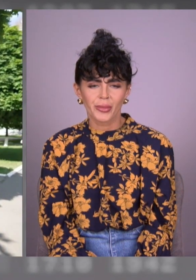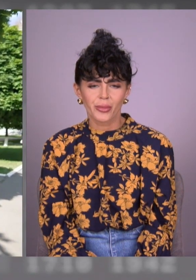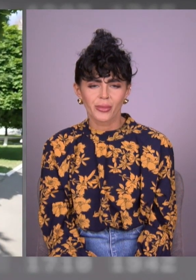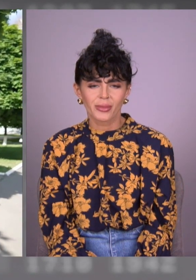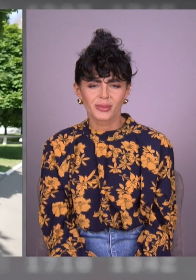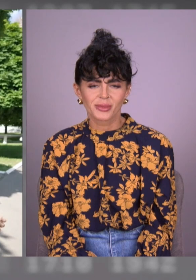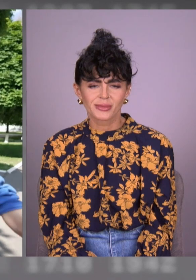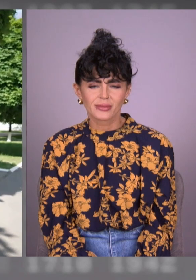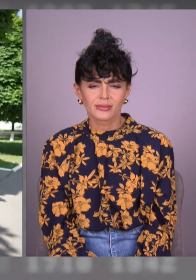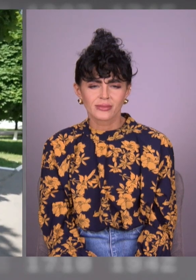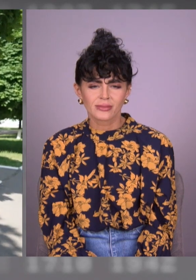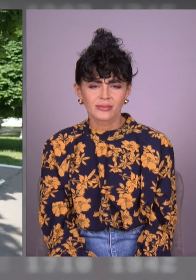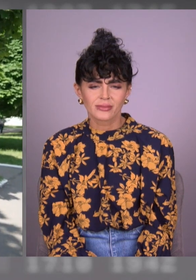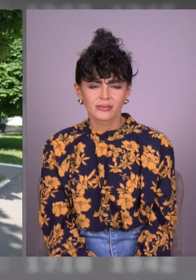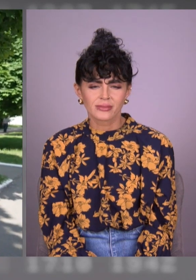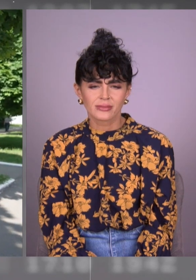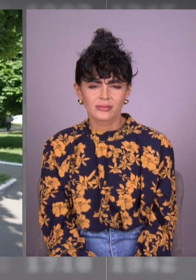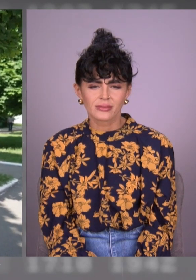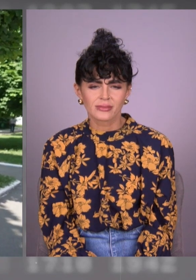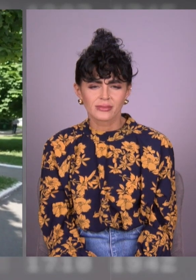Іди сюди. Давай теж обіймемося. Давай?